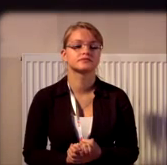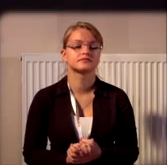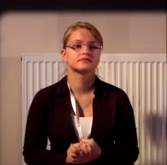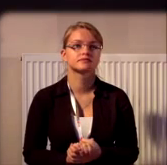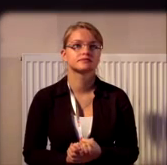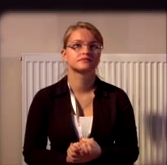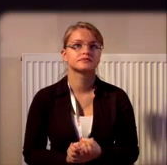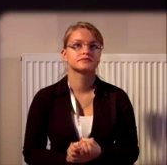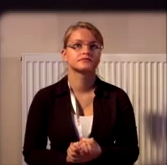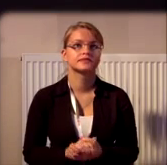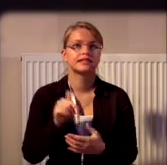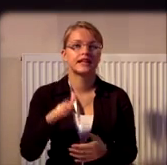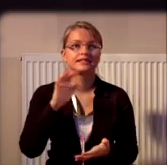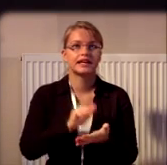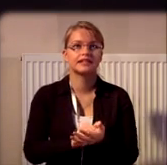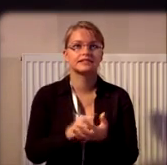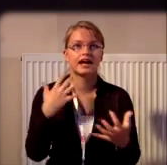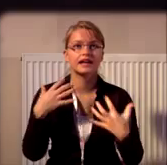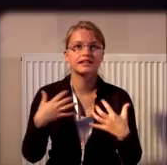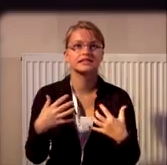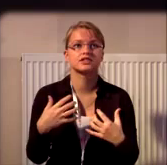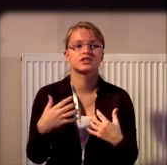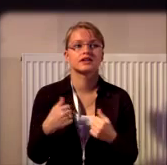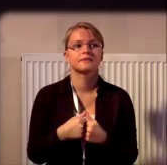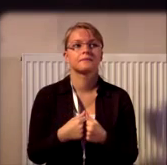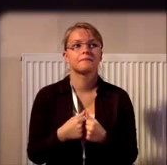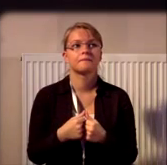Proszę Państwa, te zajęcia artystyczne odbywały się według